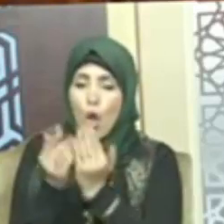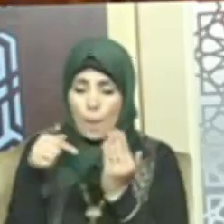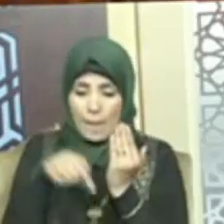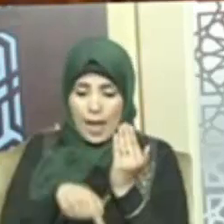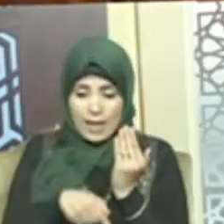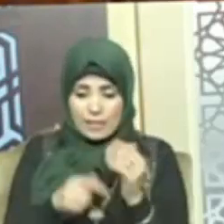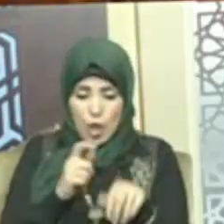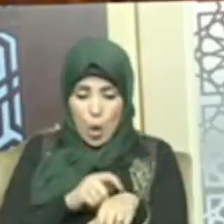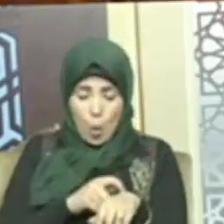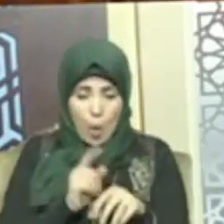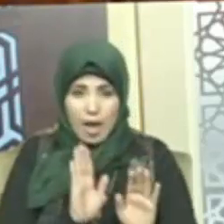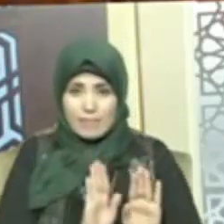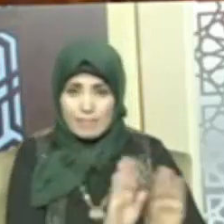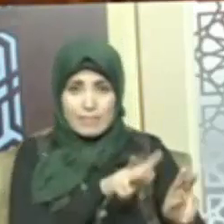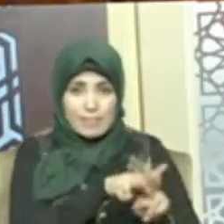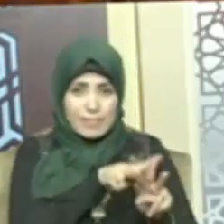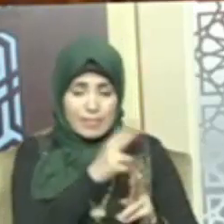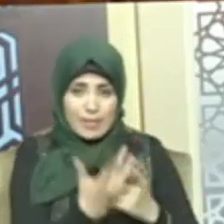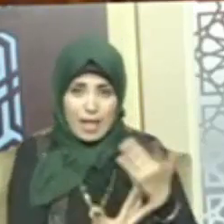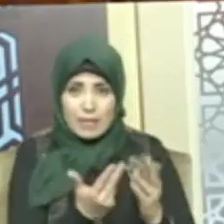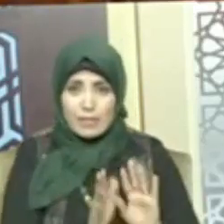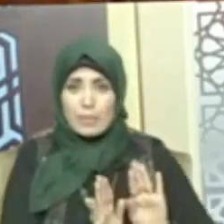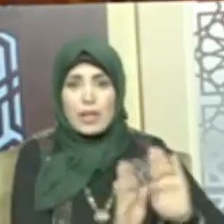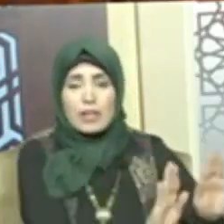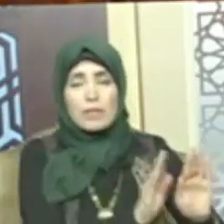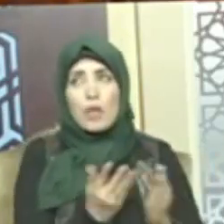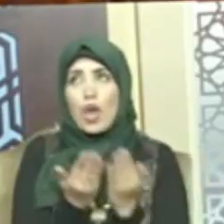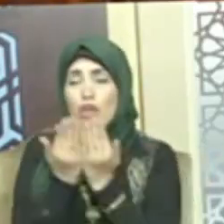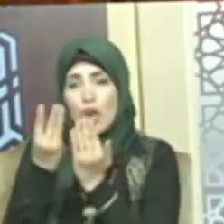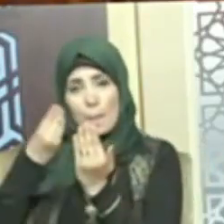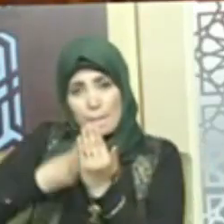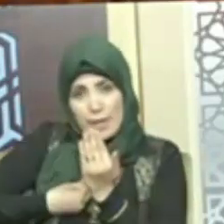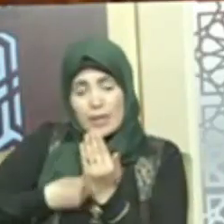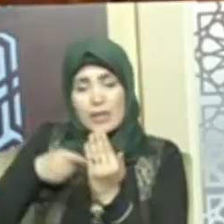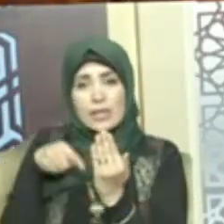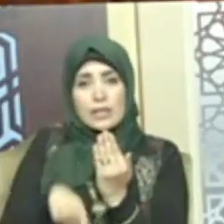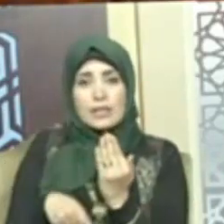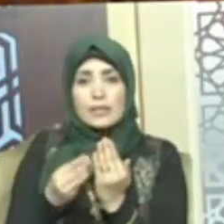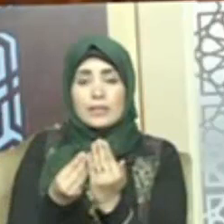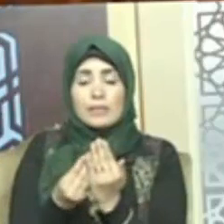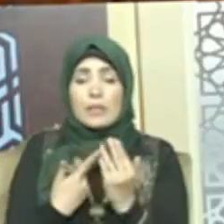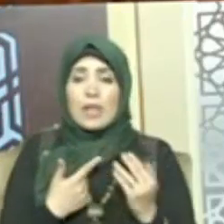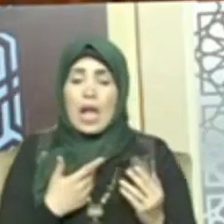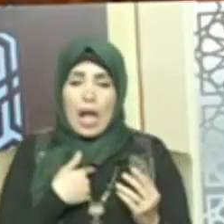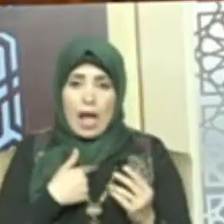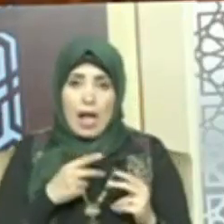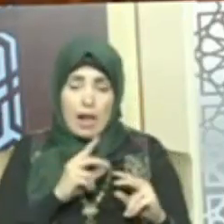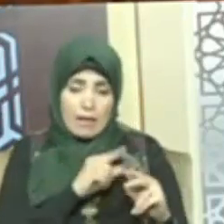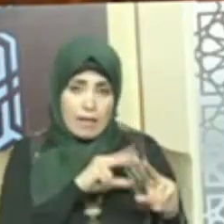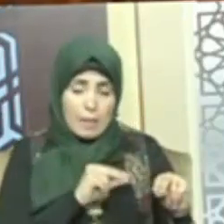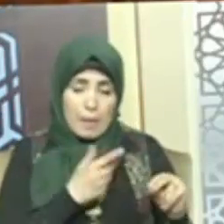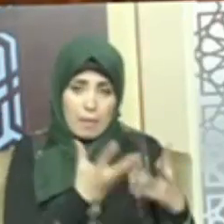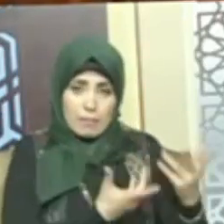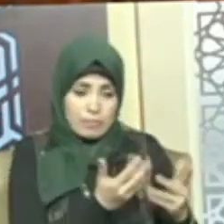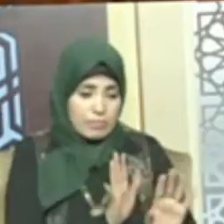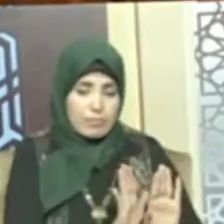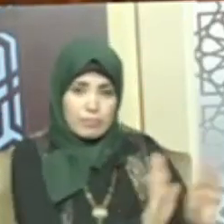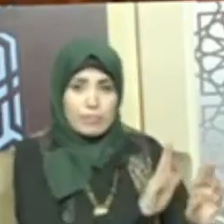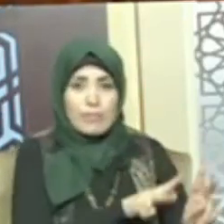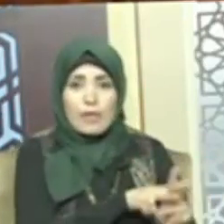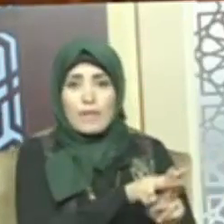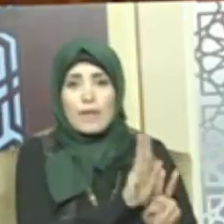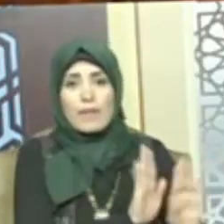أوان العتق من النار، فاجعلني من المعتقين، فيردك